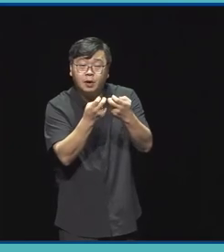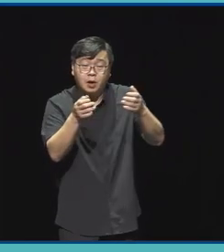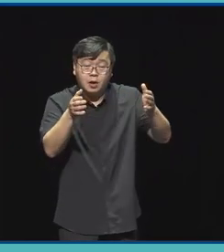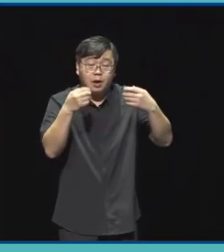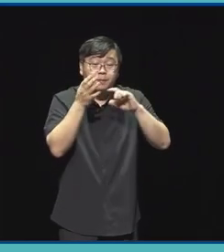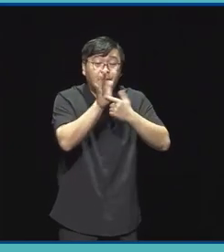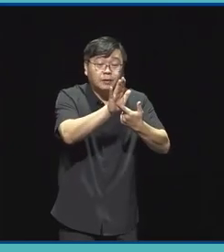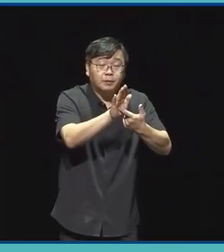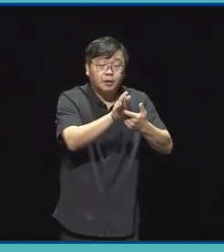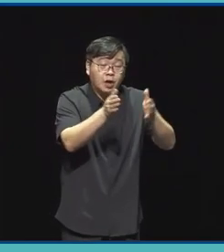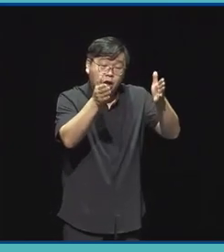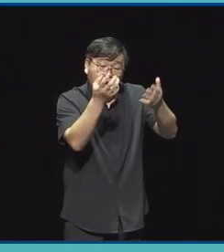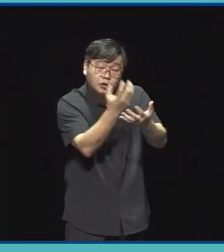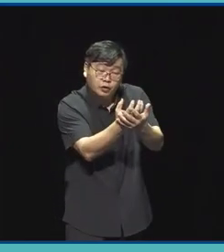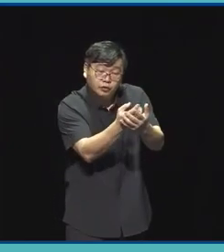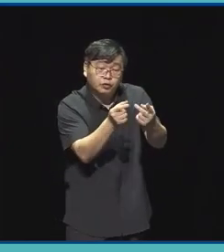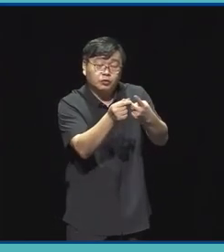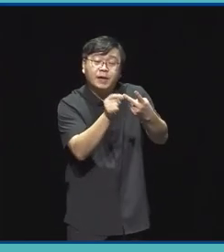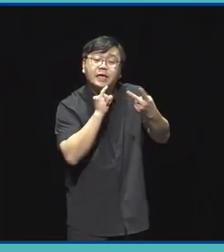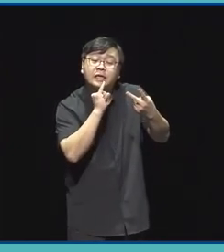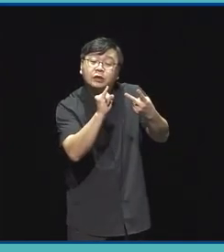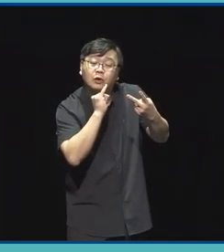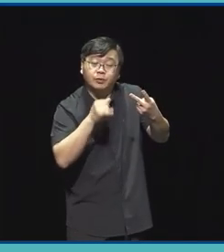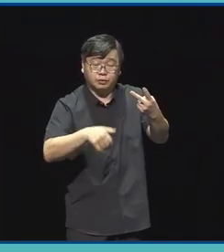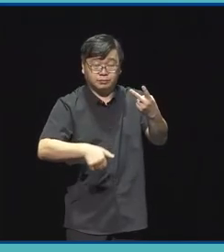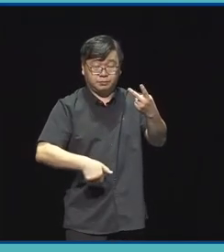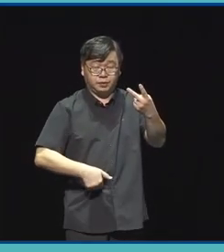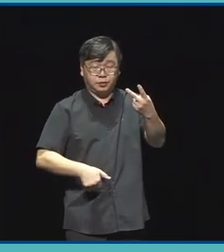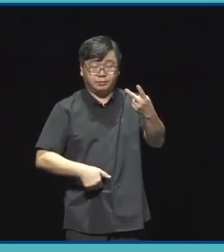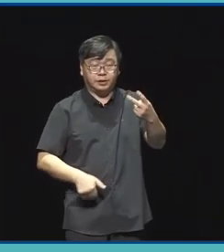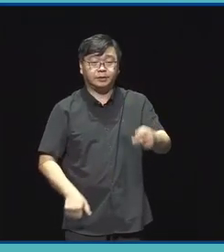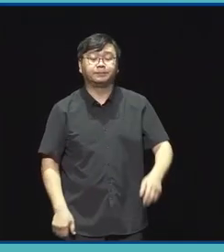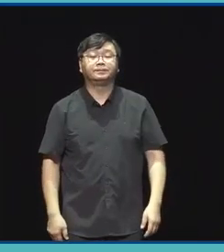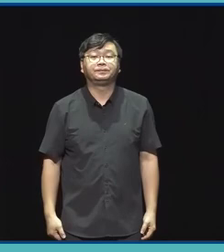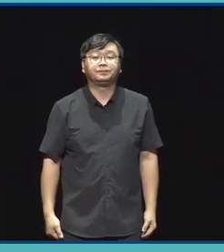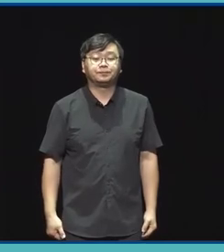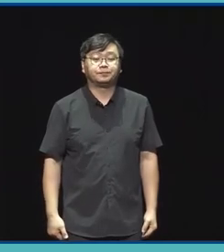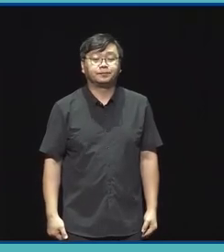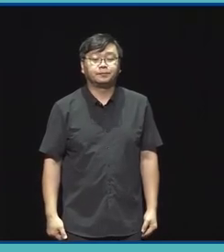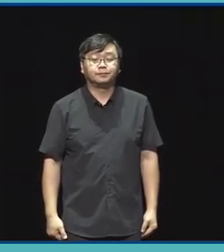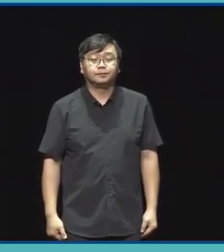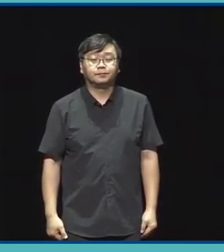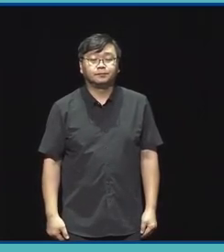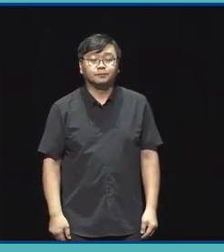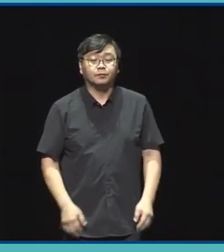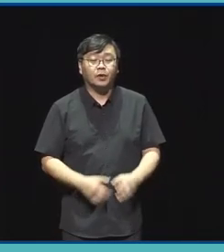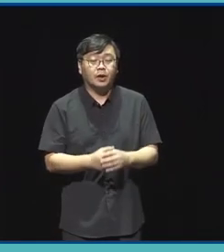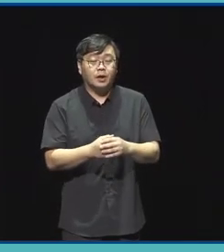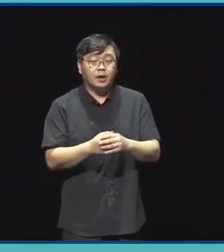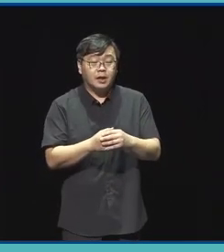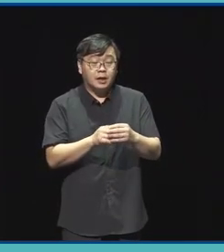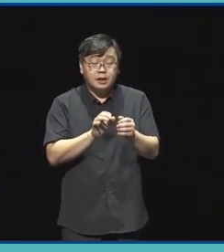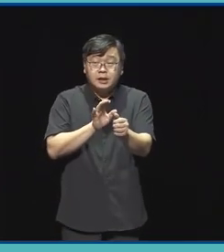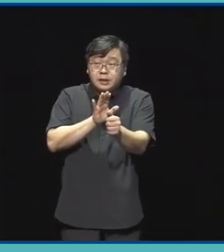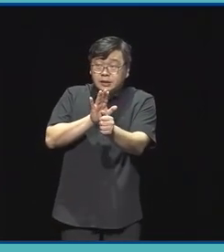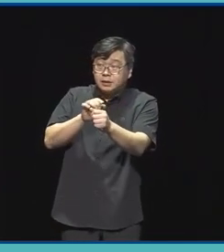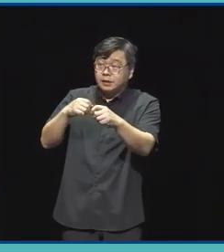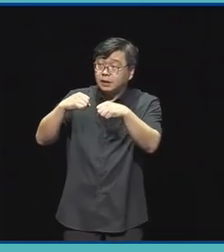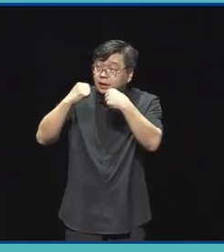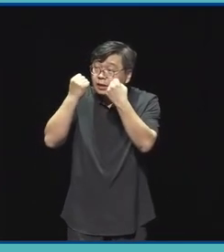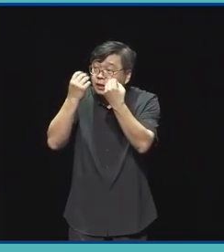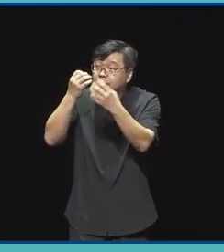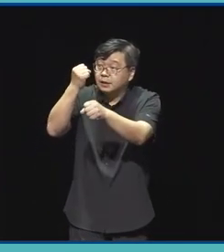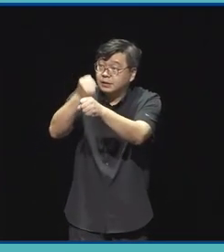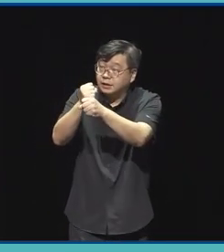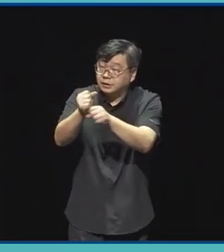다음에 인터뷰 심의가 진행이 되게 됩니다. 말씀드렸던 창작협력단입니다. 그 퍼실리테이터